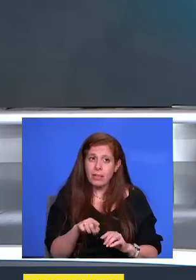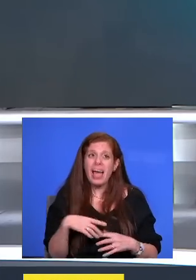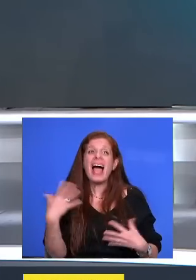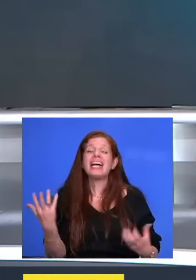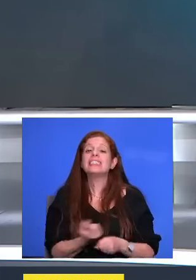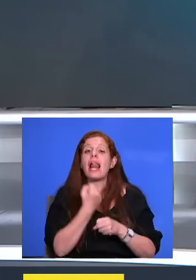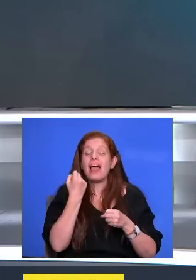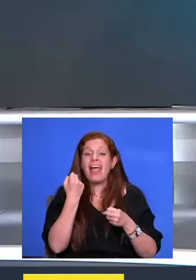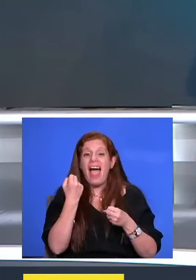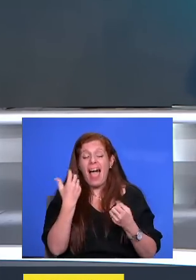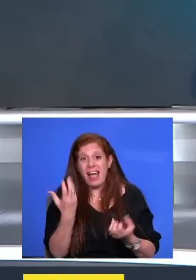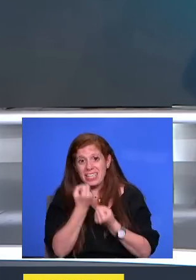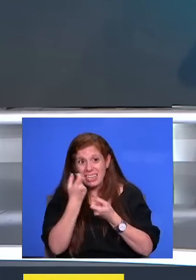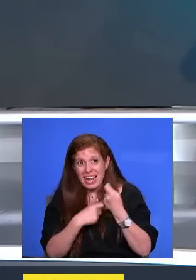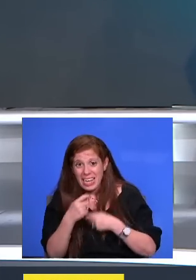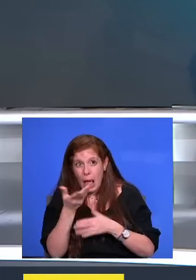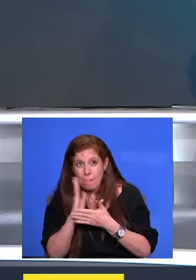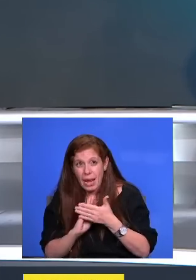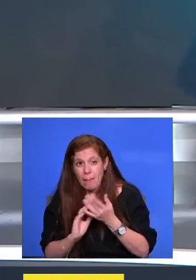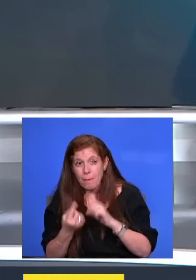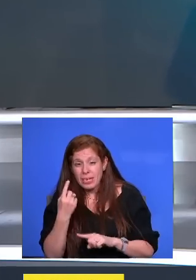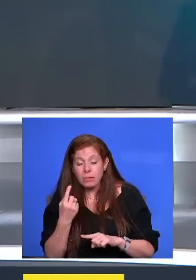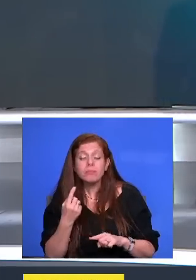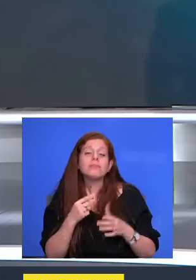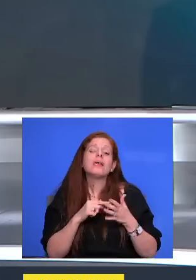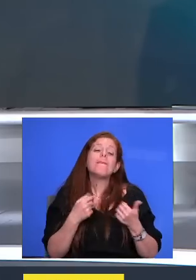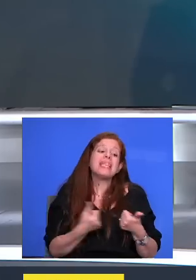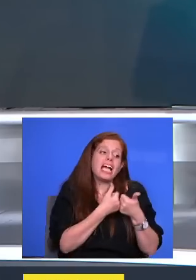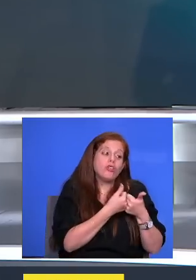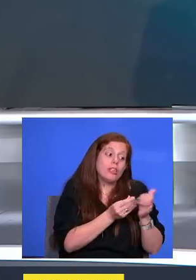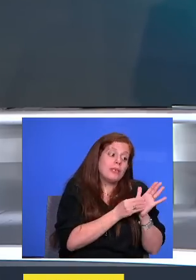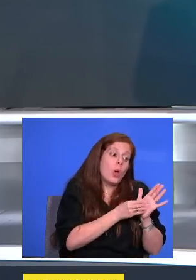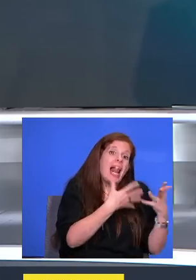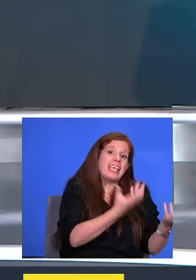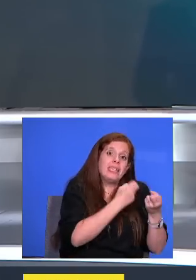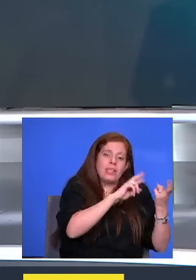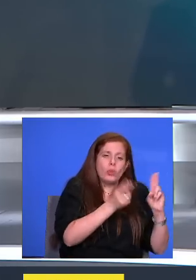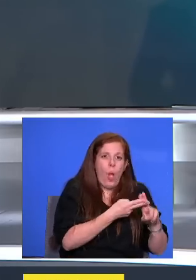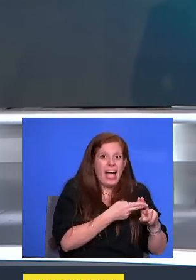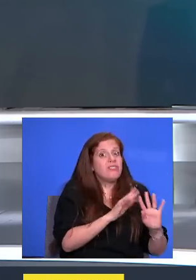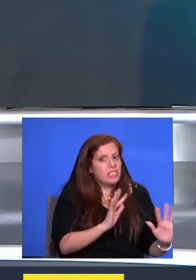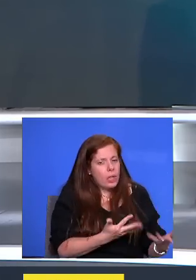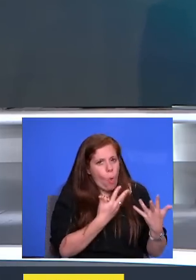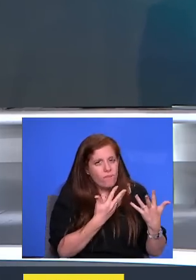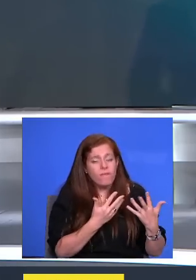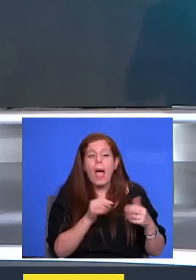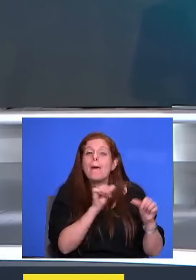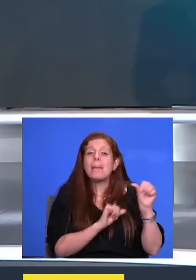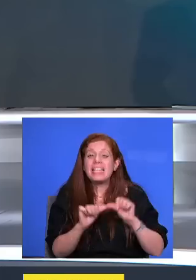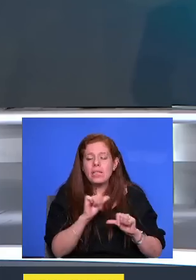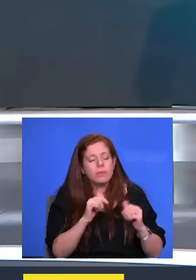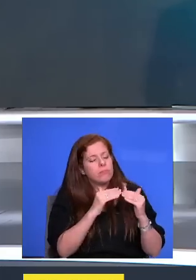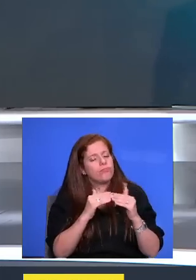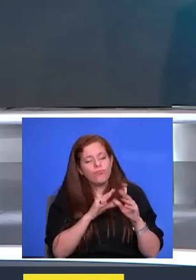הכלכלה בחלק מהמקרים מתנגשת עם הצורך להציל את כדור הארץ, וזה צורך דחוף, המדענים כמעט מימי דעים. כדי